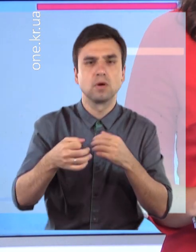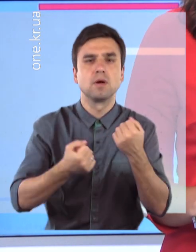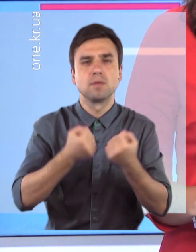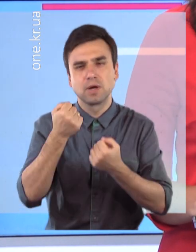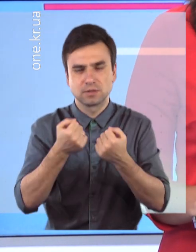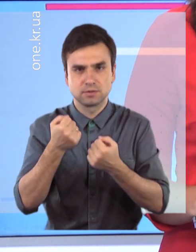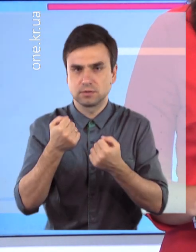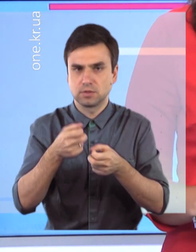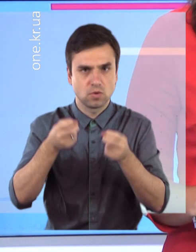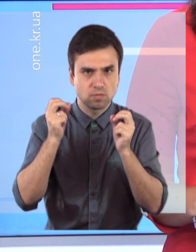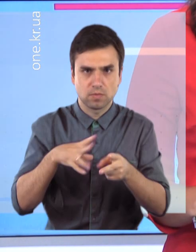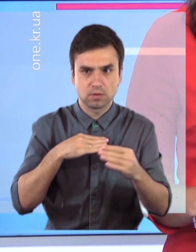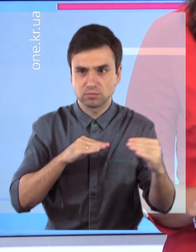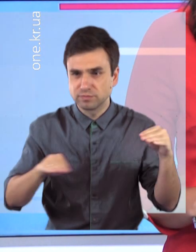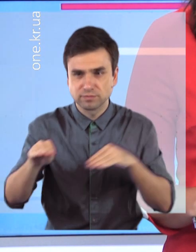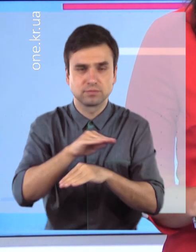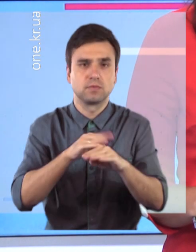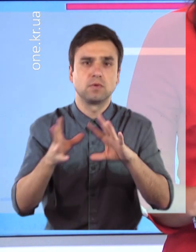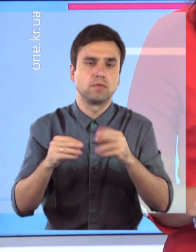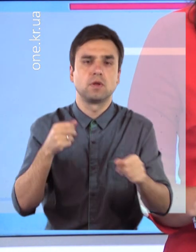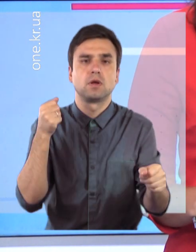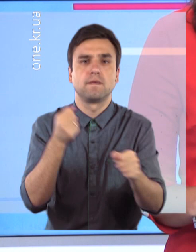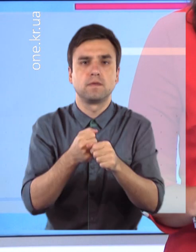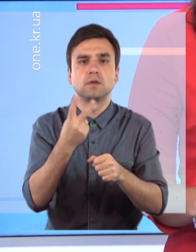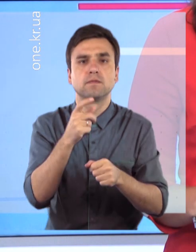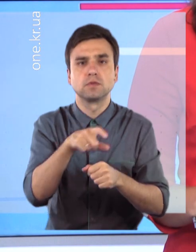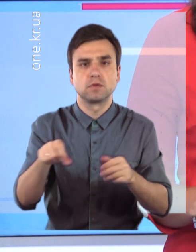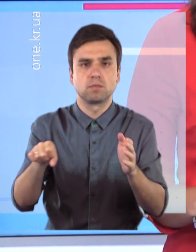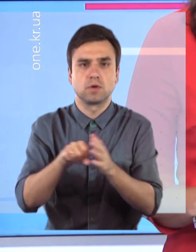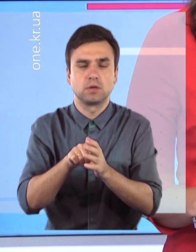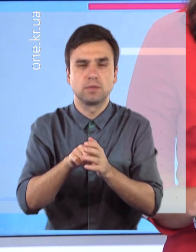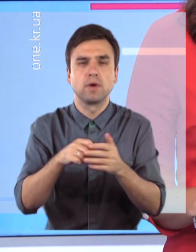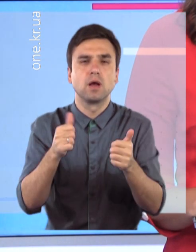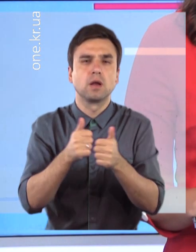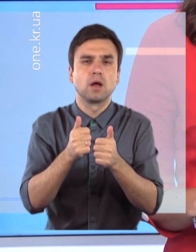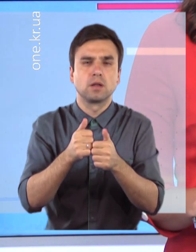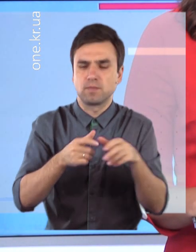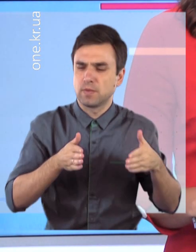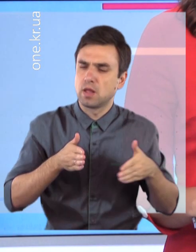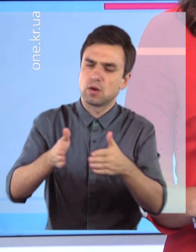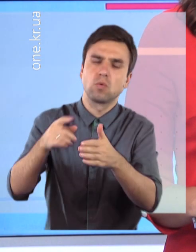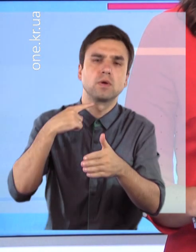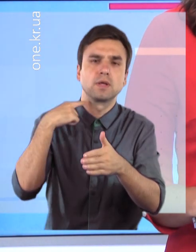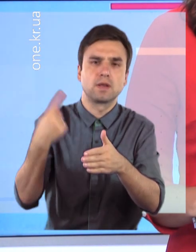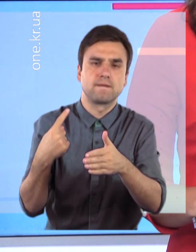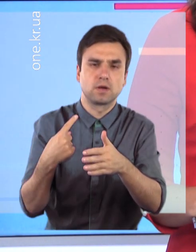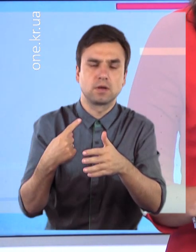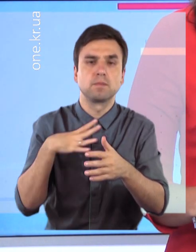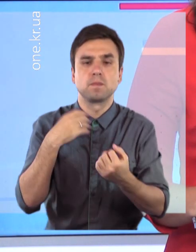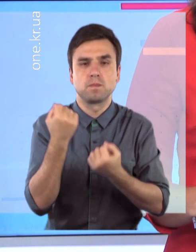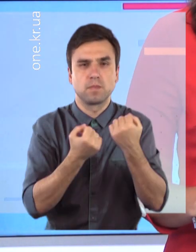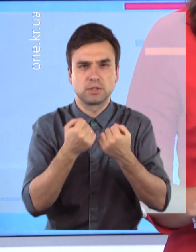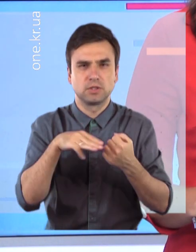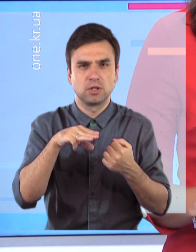Небезпечний маневр під Кривим Рогом на трасі в бік Кропивницького. У смертельній аварії загинули дві людини. За попередньою